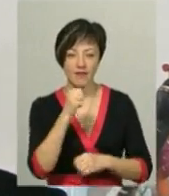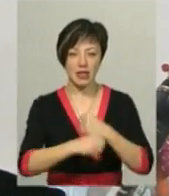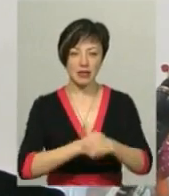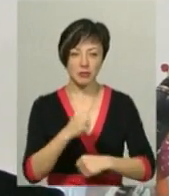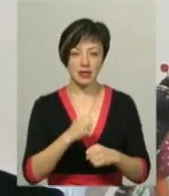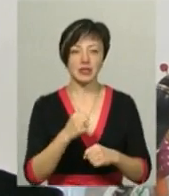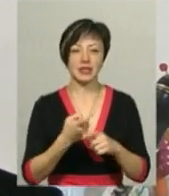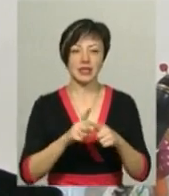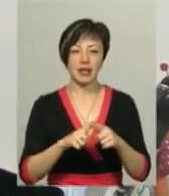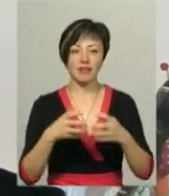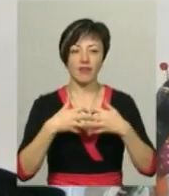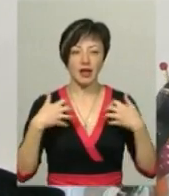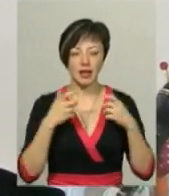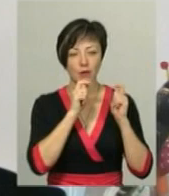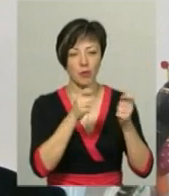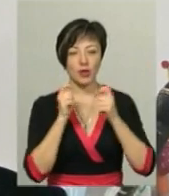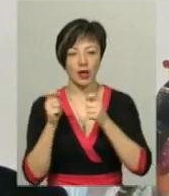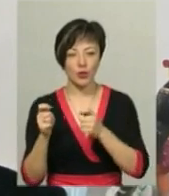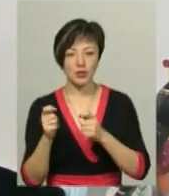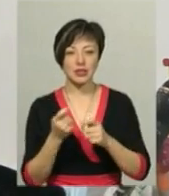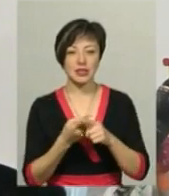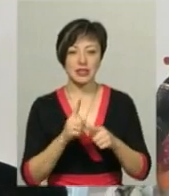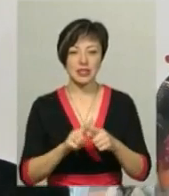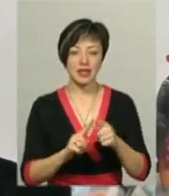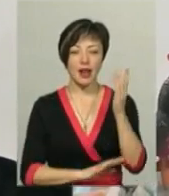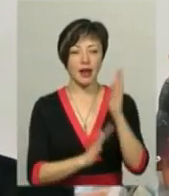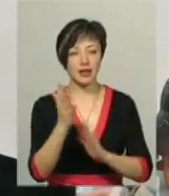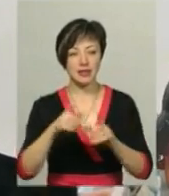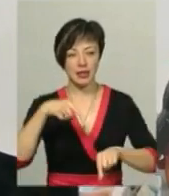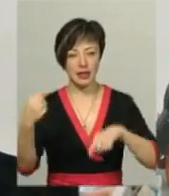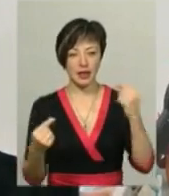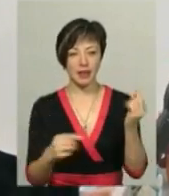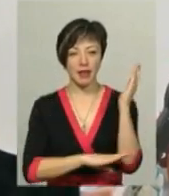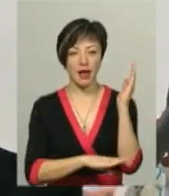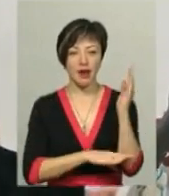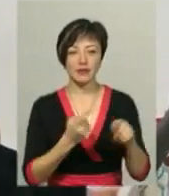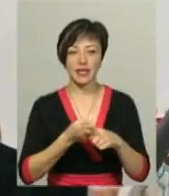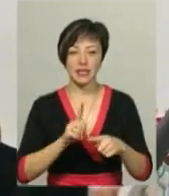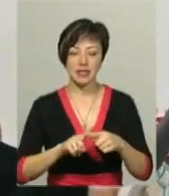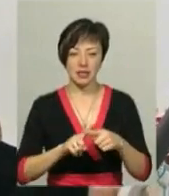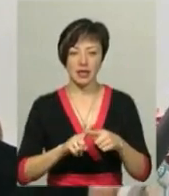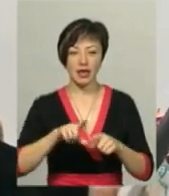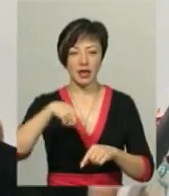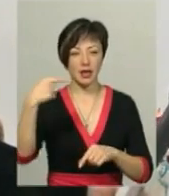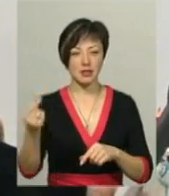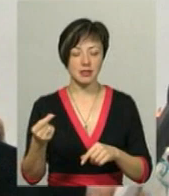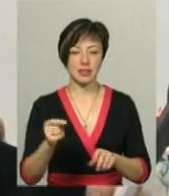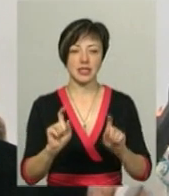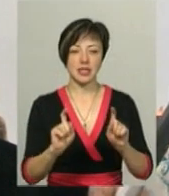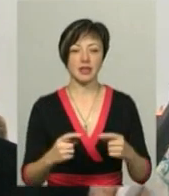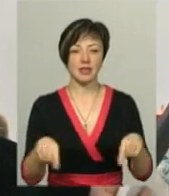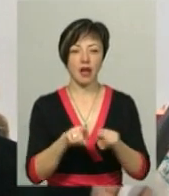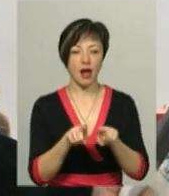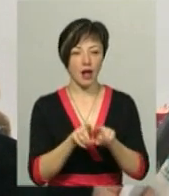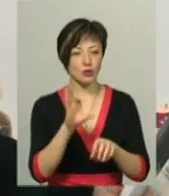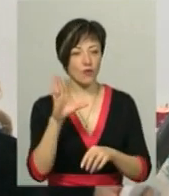самі тварини, їхні подарунки, самий ліс, гілки дерев. На цій гілці сидить така